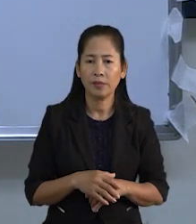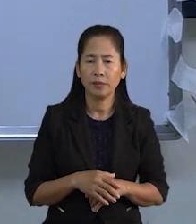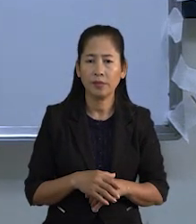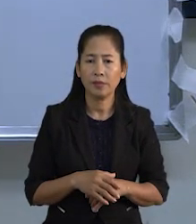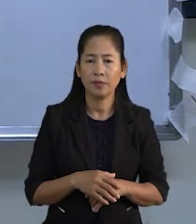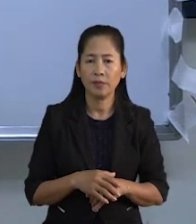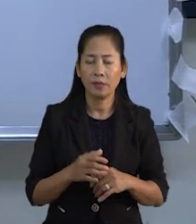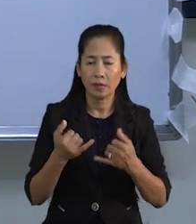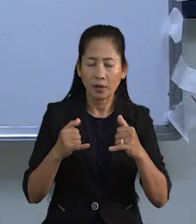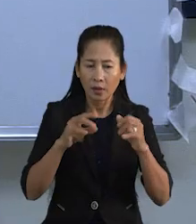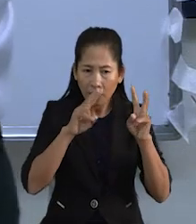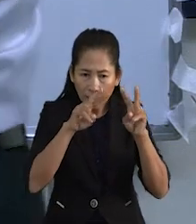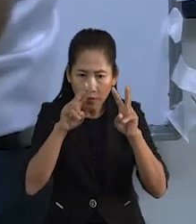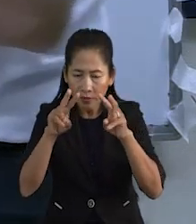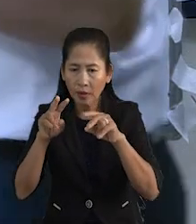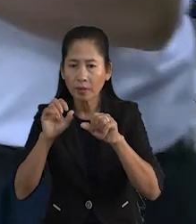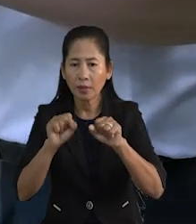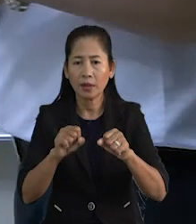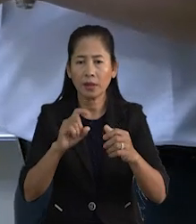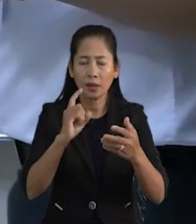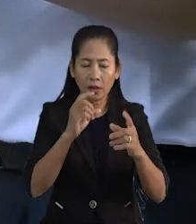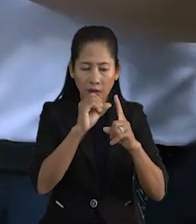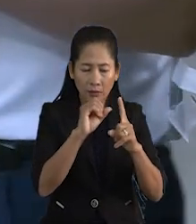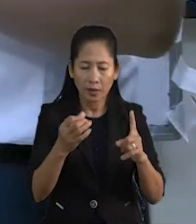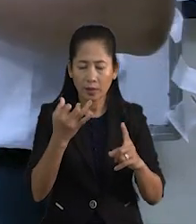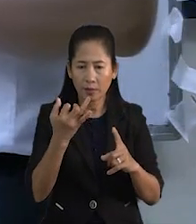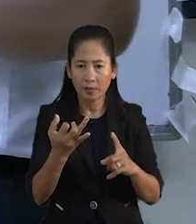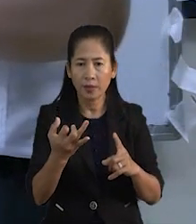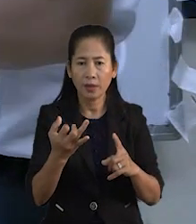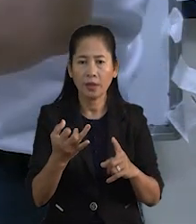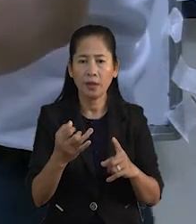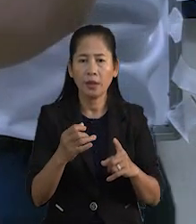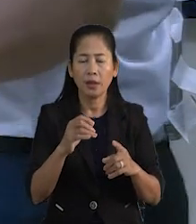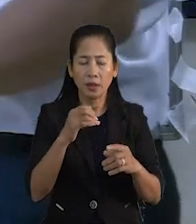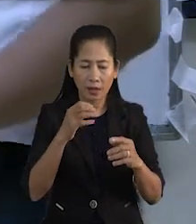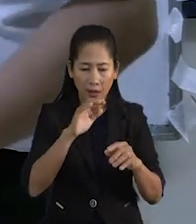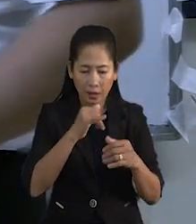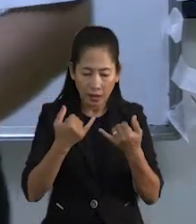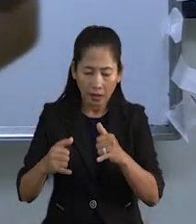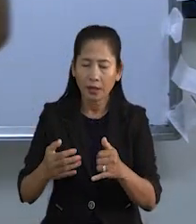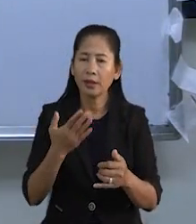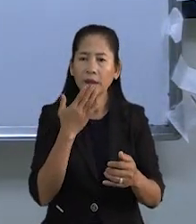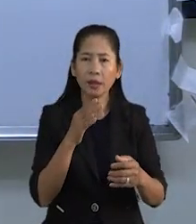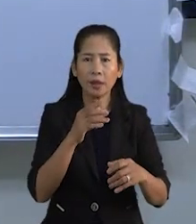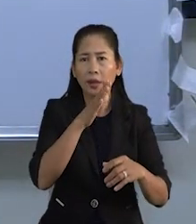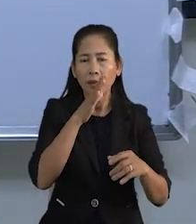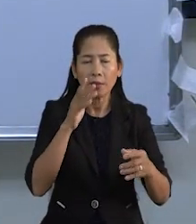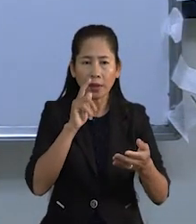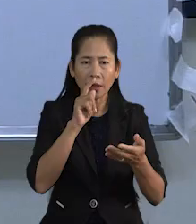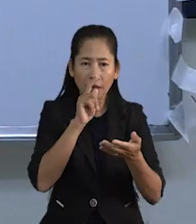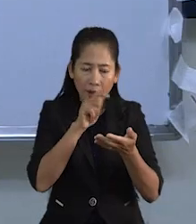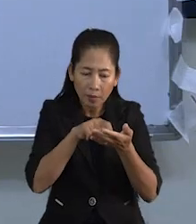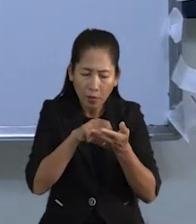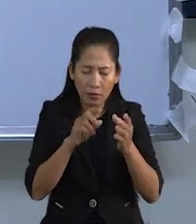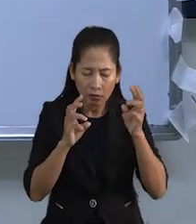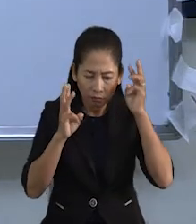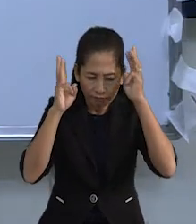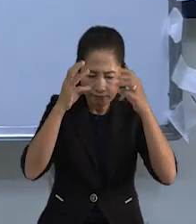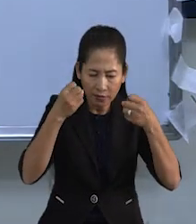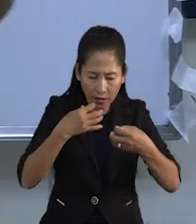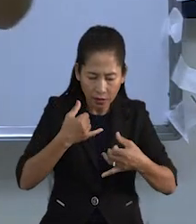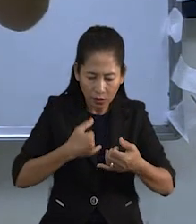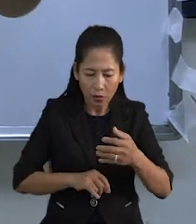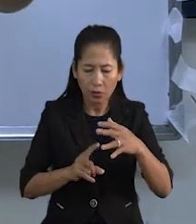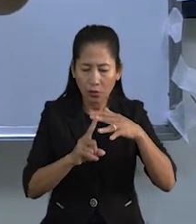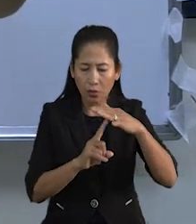បាទលេងកំសាន្តបាទតើយើងចូលលបាស់ទី7កាលណាកូនលេងទឹកមេមាន់បារម្ភខ្លាំងណាស់ខ្លាចកូនល